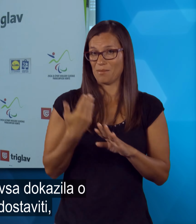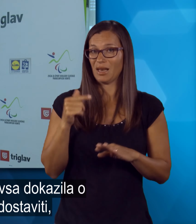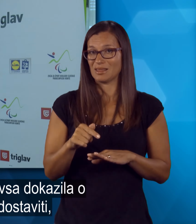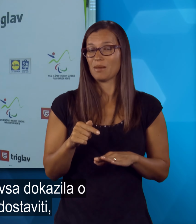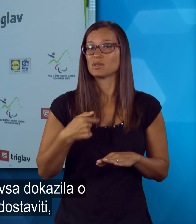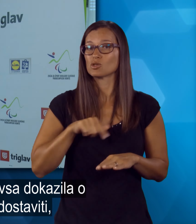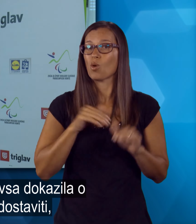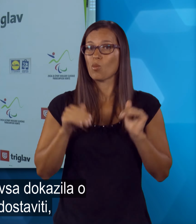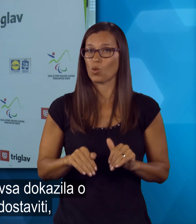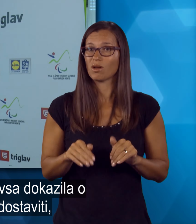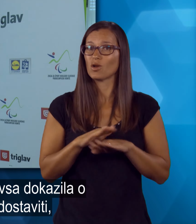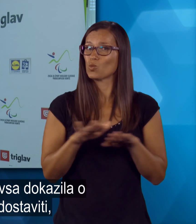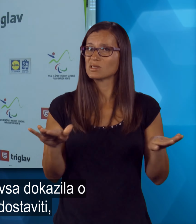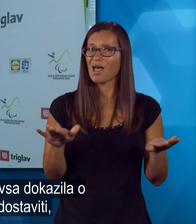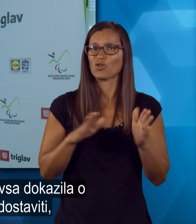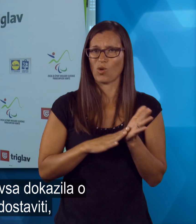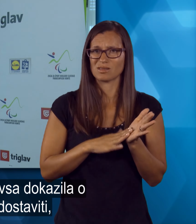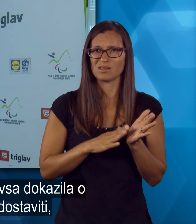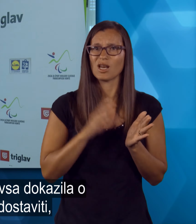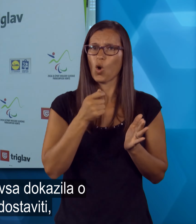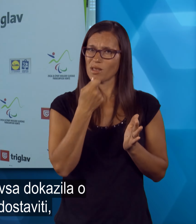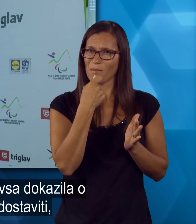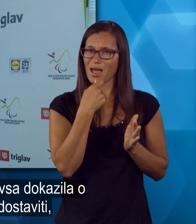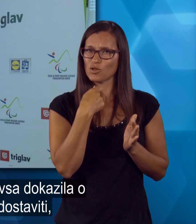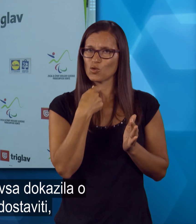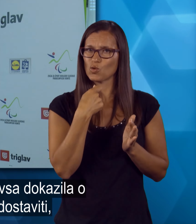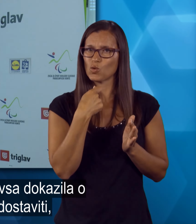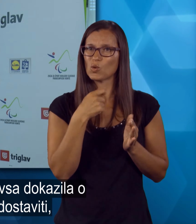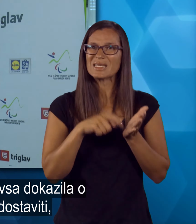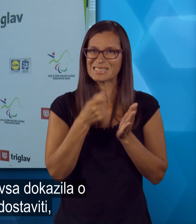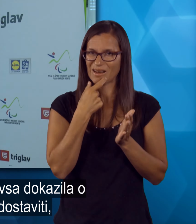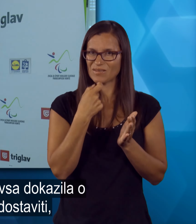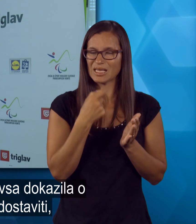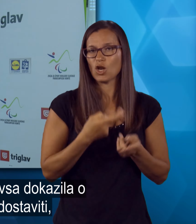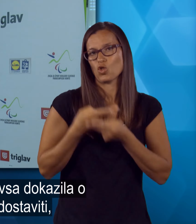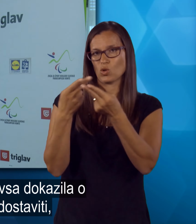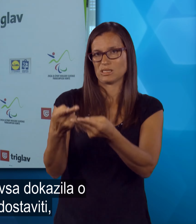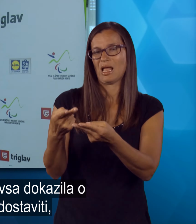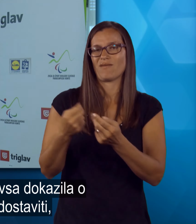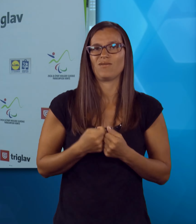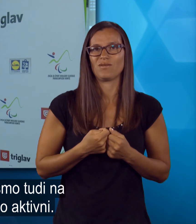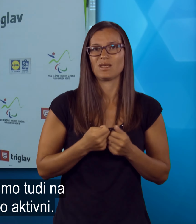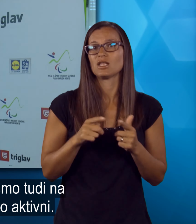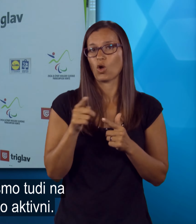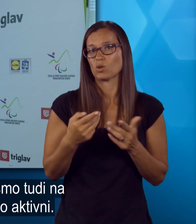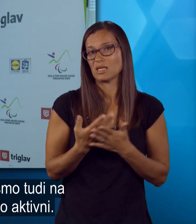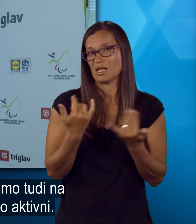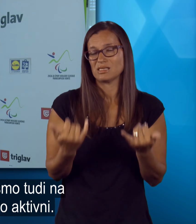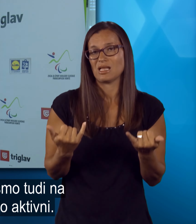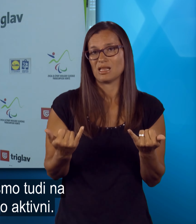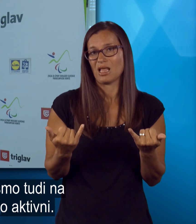Pred tem smo mogli vsa dokazila v Jemanju zdravil predostaviti, tako da